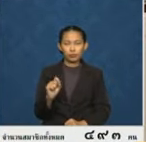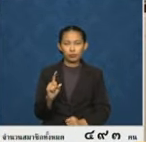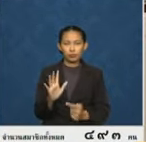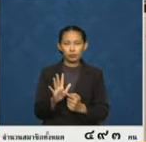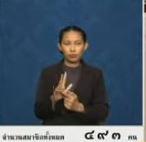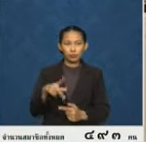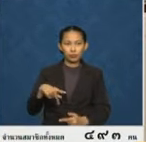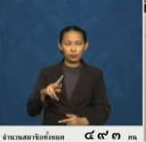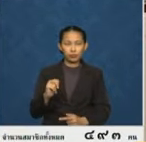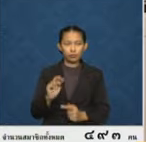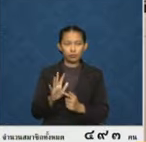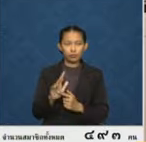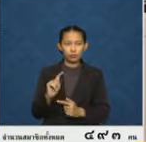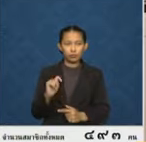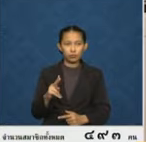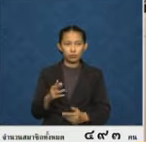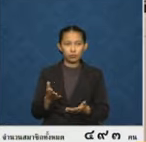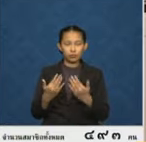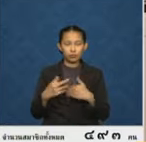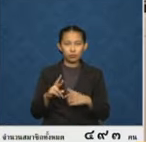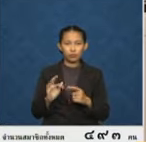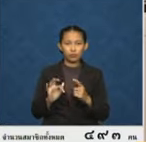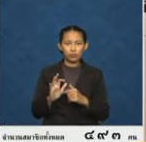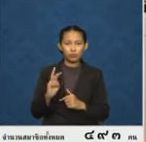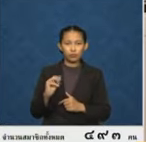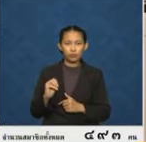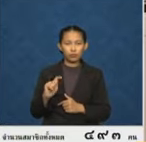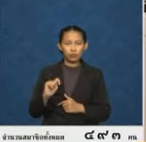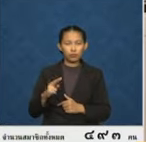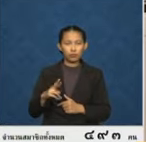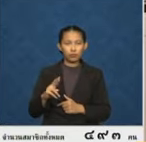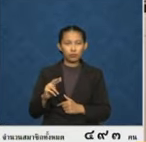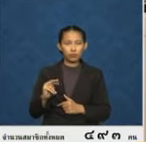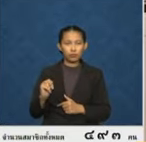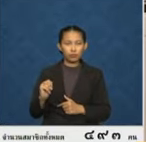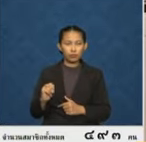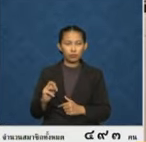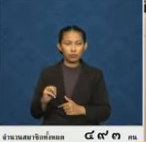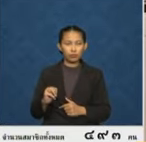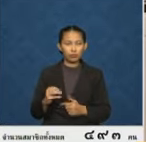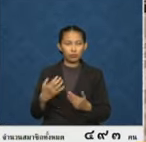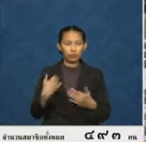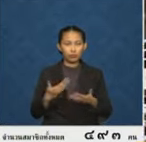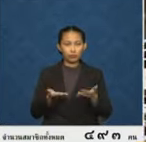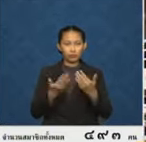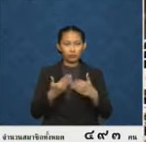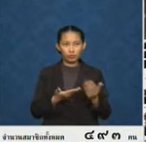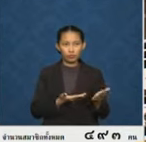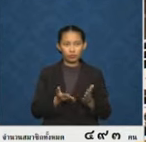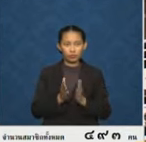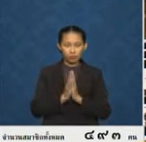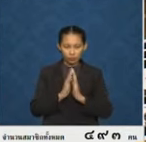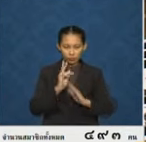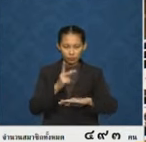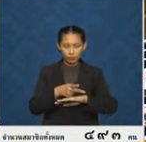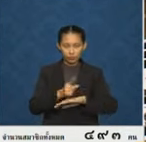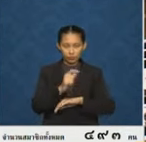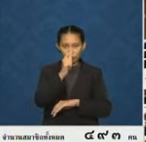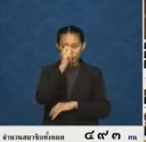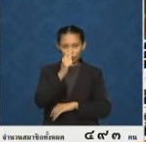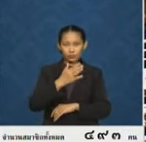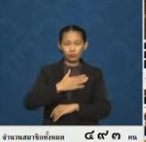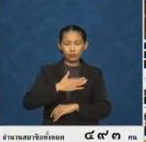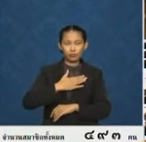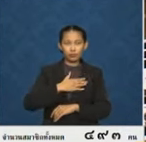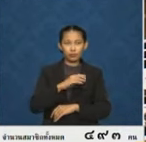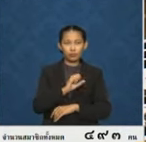ต่อด้วยท่านร่มธขำนุรักษ์ครับเชิญท่านสุพนัทมีนชัยนันท์ครับเรียนท่านประธานสภาที่เคารพครับกระผมนายสุพนัสมีนชัยนันท์ผู้แทน